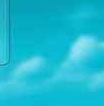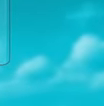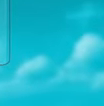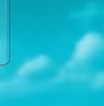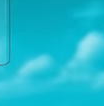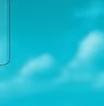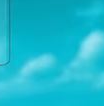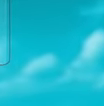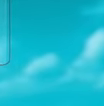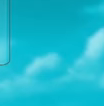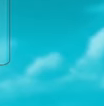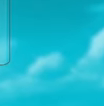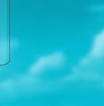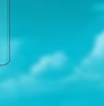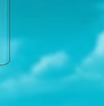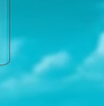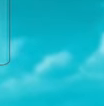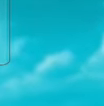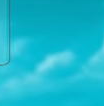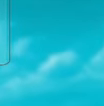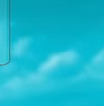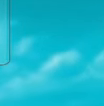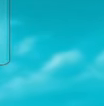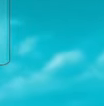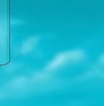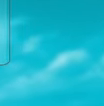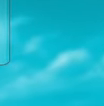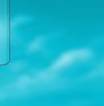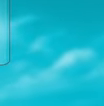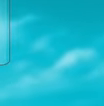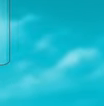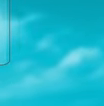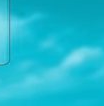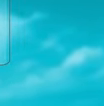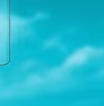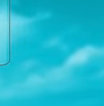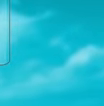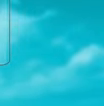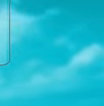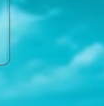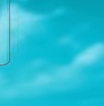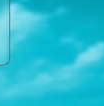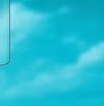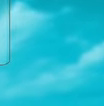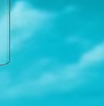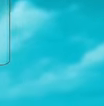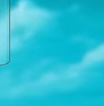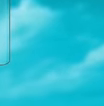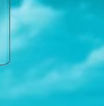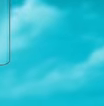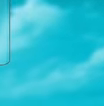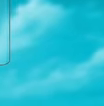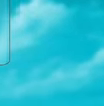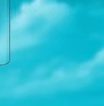Шиелде күндіз 2 градус жылы, түнде 4 градус суық болады. Жаңақорғанда ауа температурасы күндіз 3 градус жылы, түнде 3